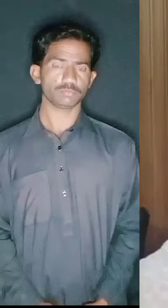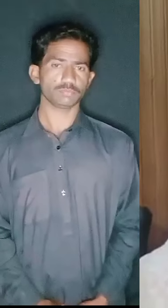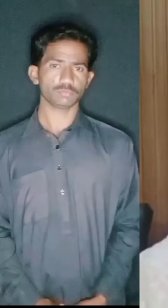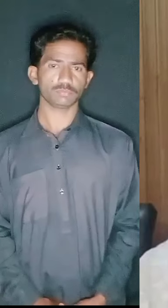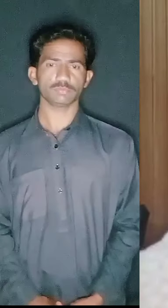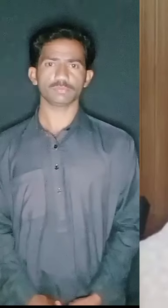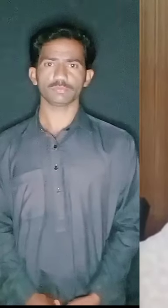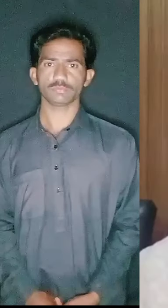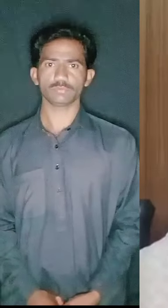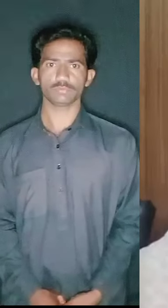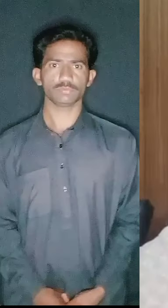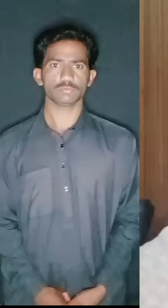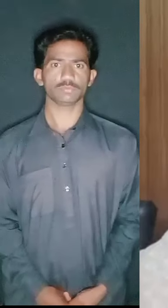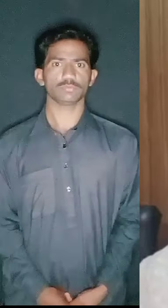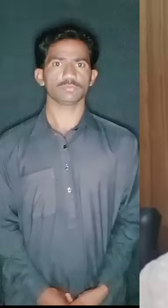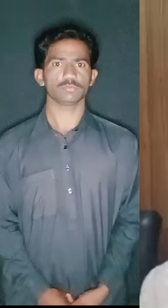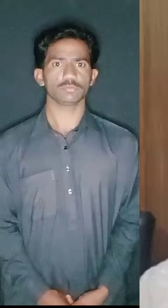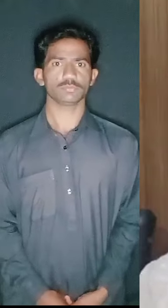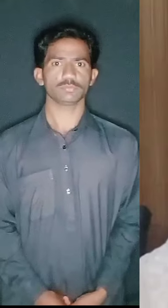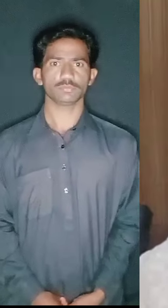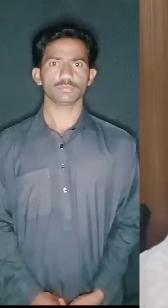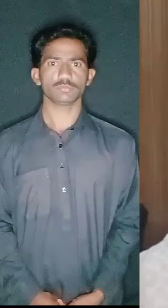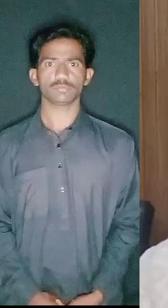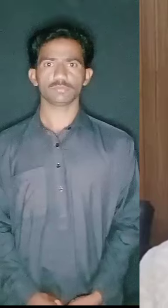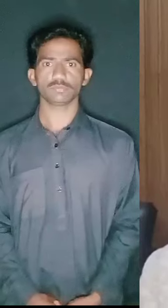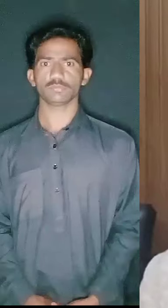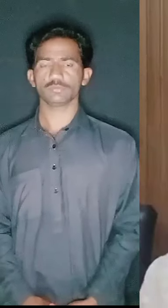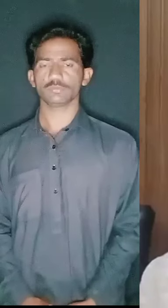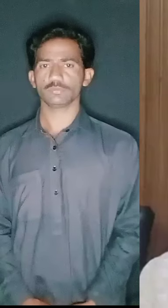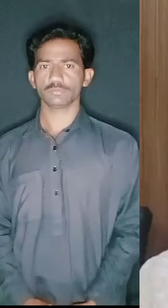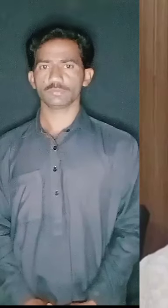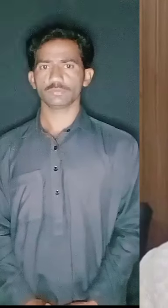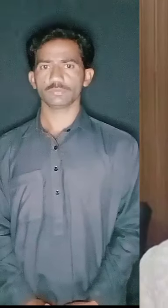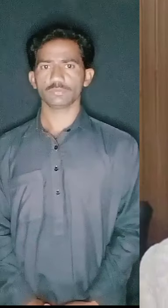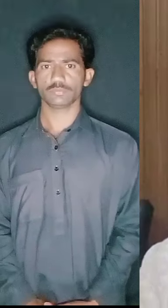प्यार हो जाता है, ऐसे ही है? जी। उस लड़के की उम्र क्या है?